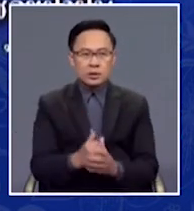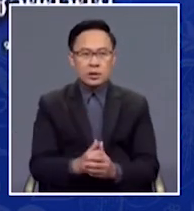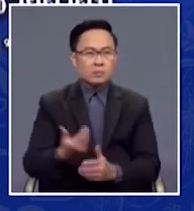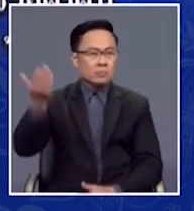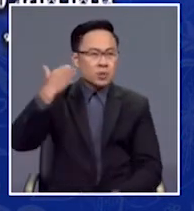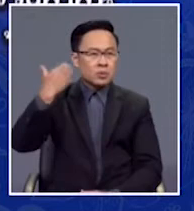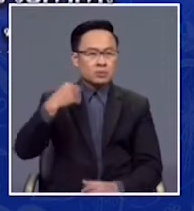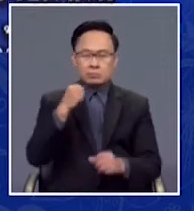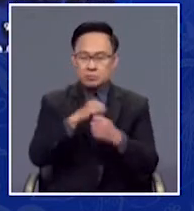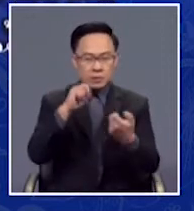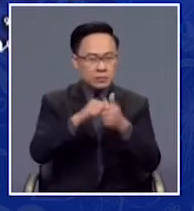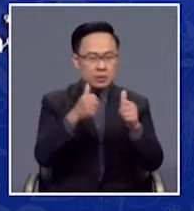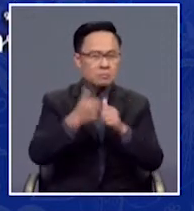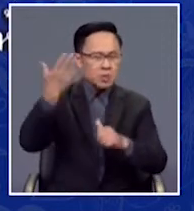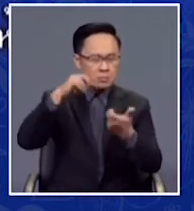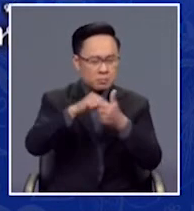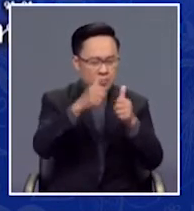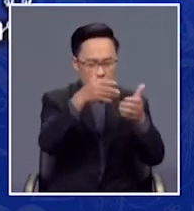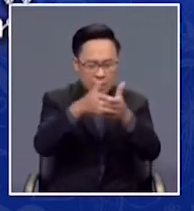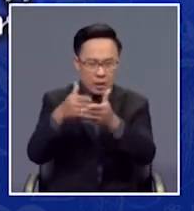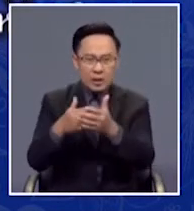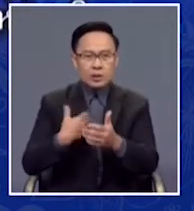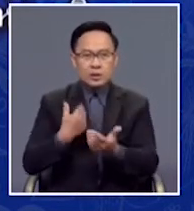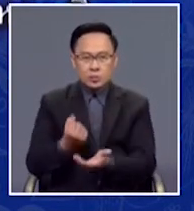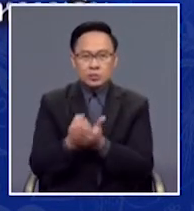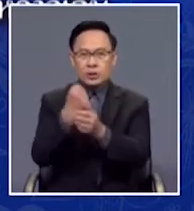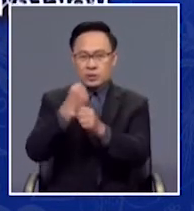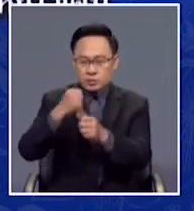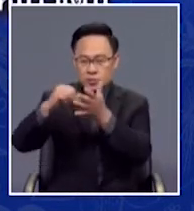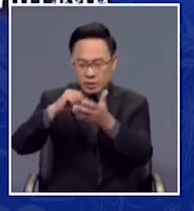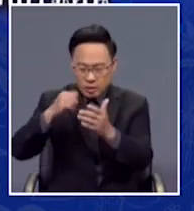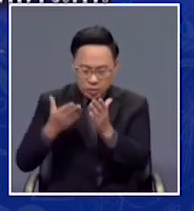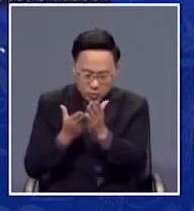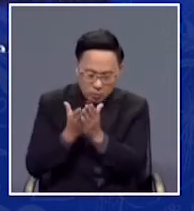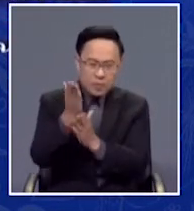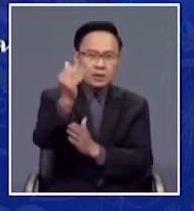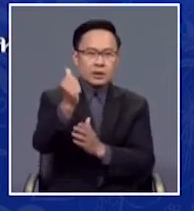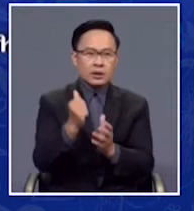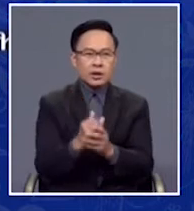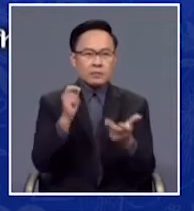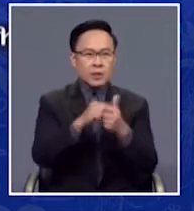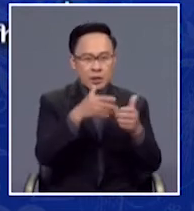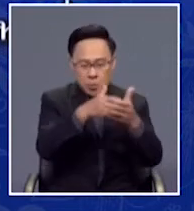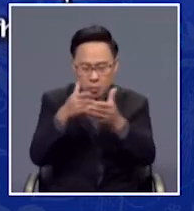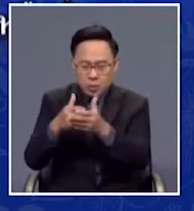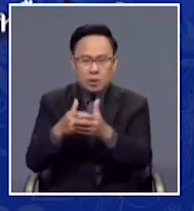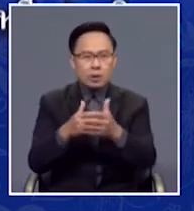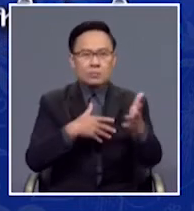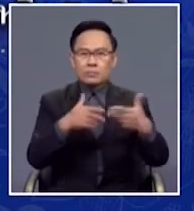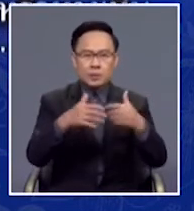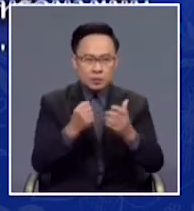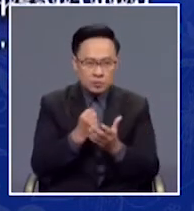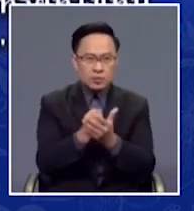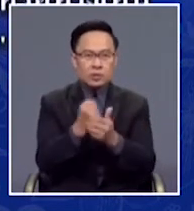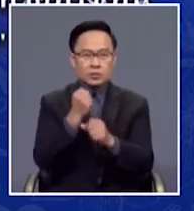มาหลายอย่างเป็นปัญหาช่วยกันพาช่วยกันนำช่วยฝ่าฝืนฝ่ากระแสน้ำเชี่ยวกรากที่กล้ำกลืน